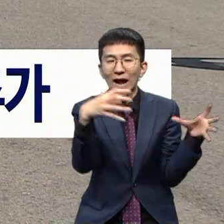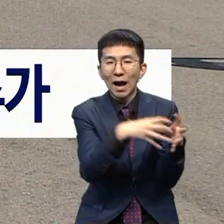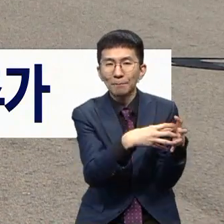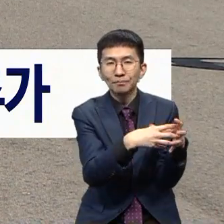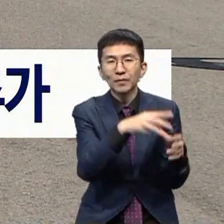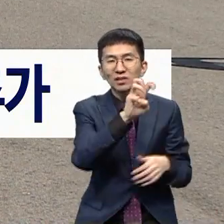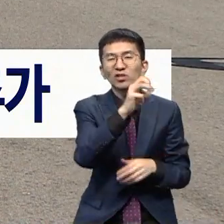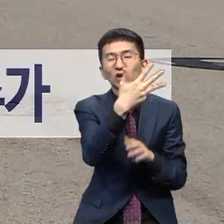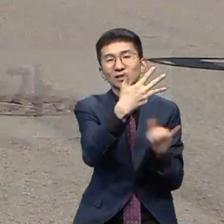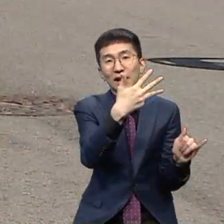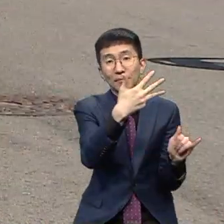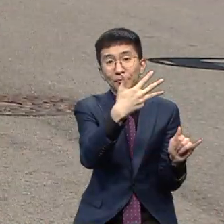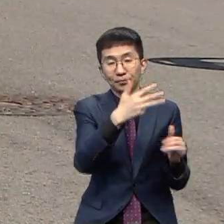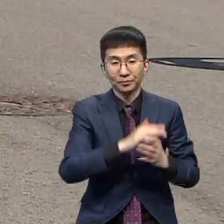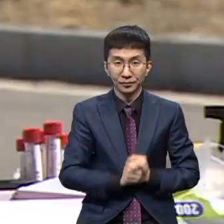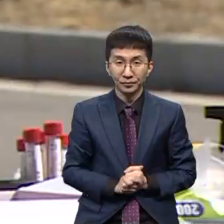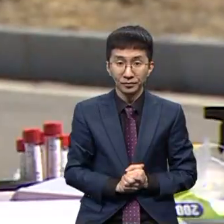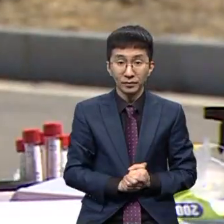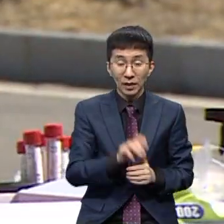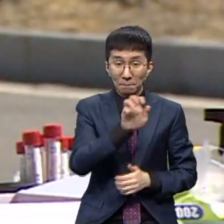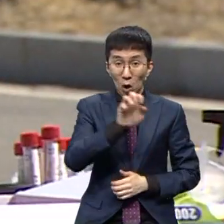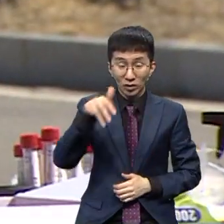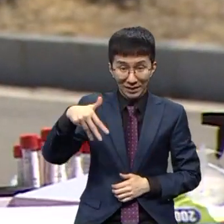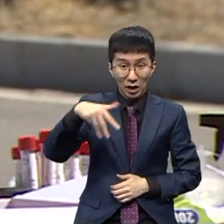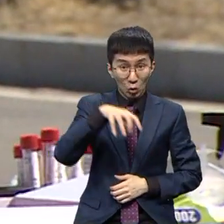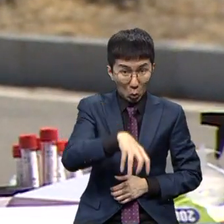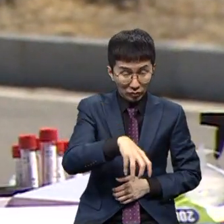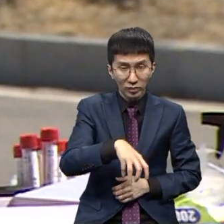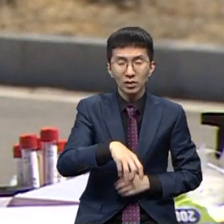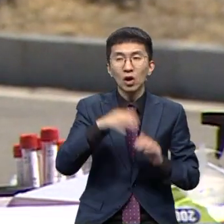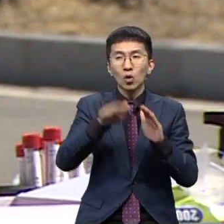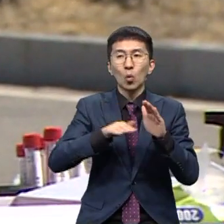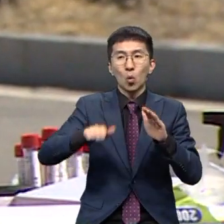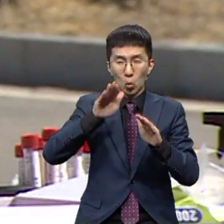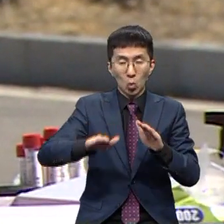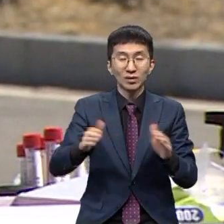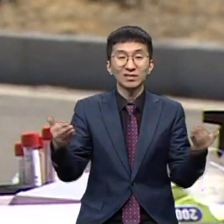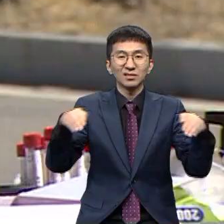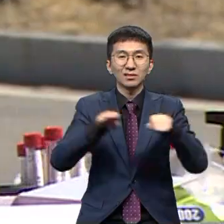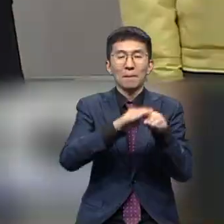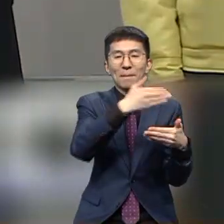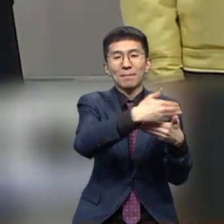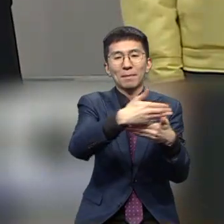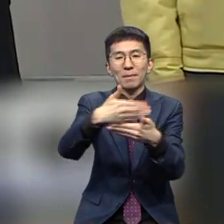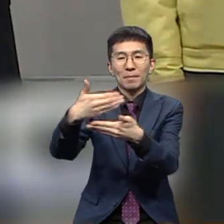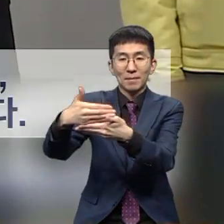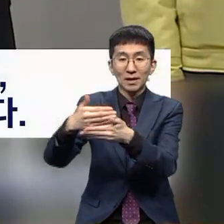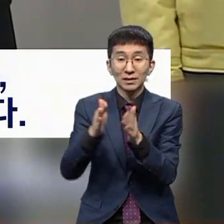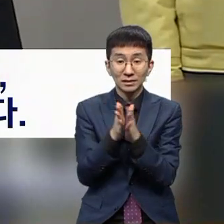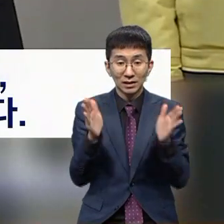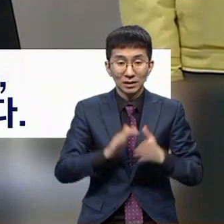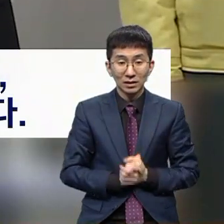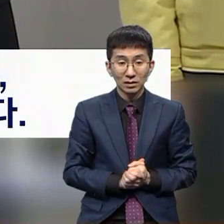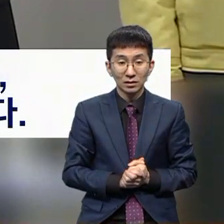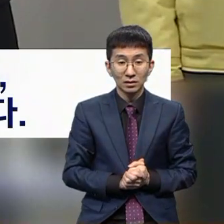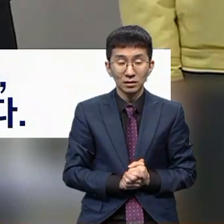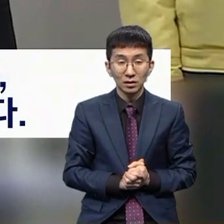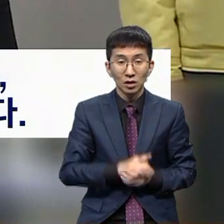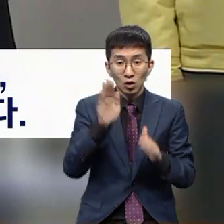겁니다. 평창군은 지역 공공시설 등을 폐쇄하는 등 긴급 대응에 나섰습니다. 진부면의